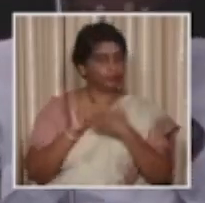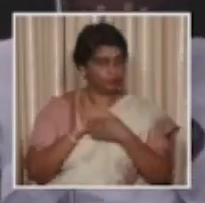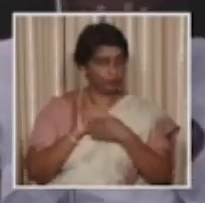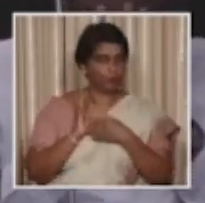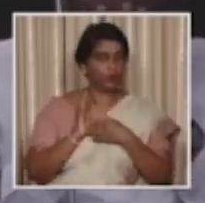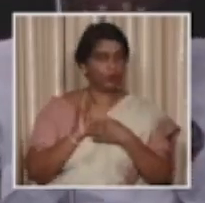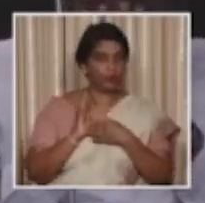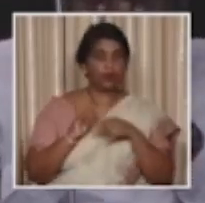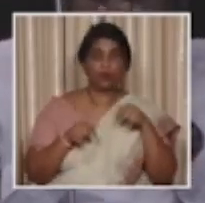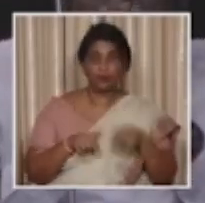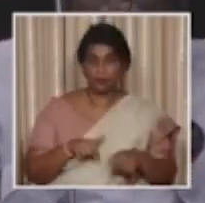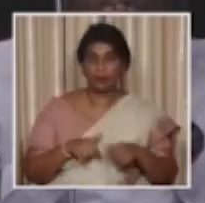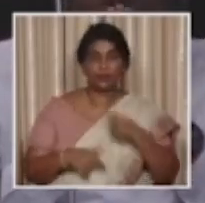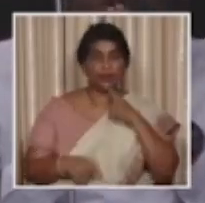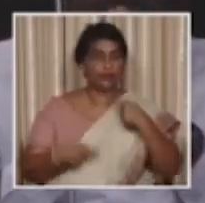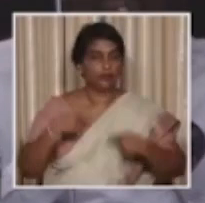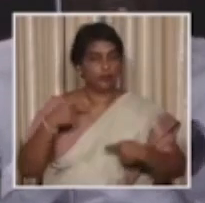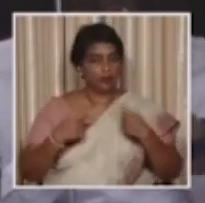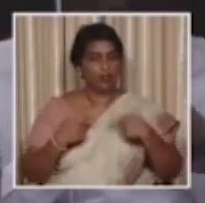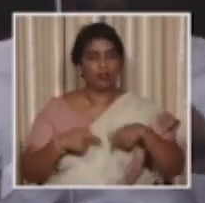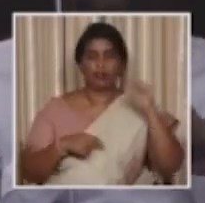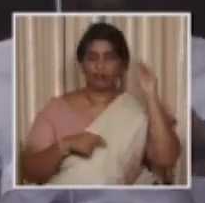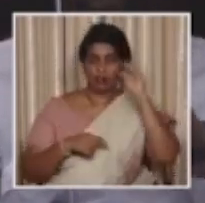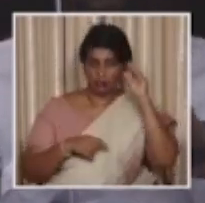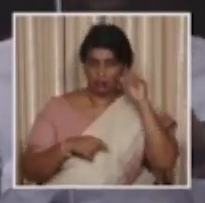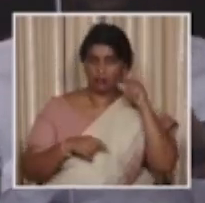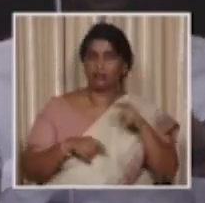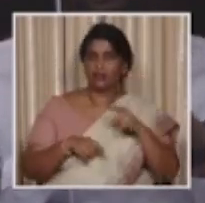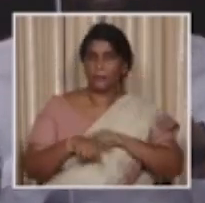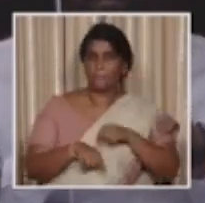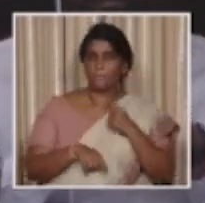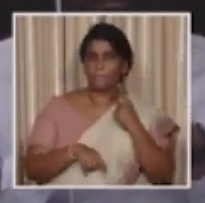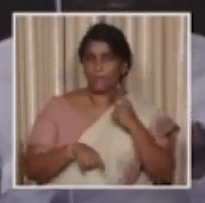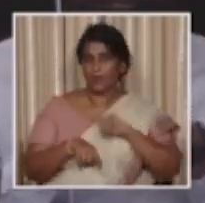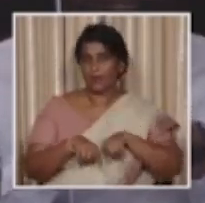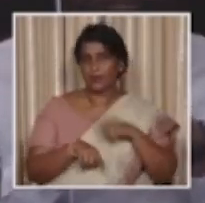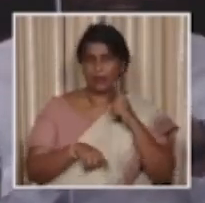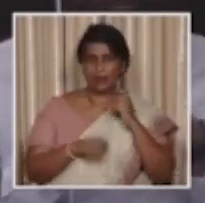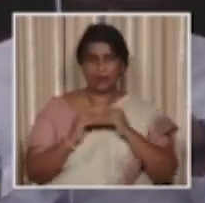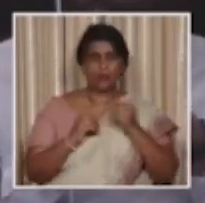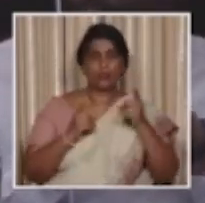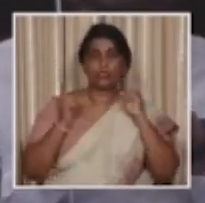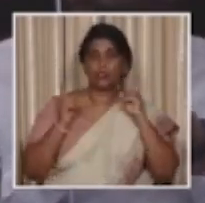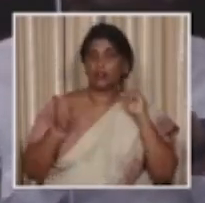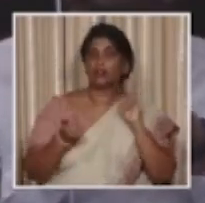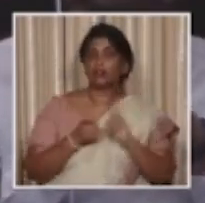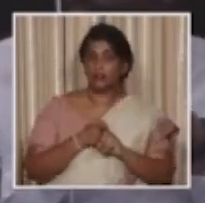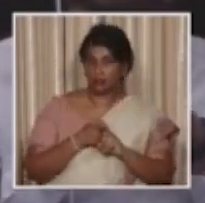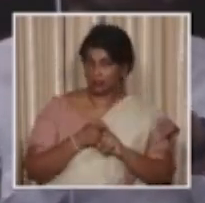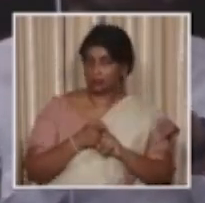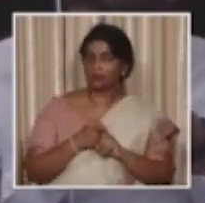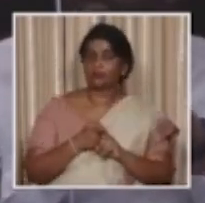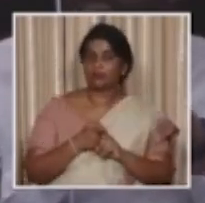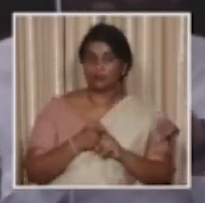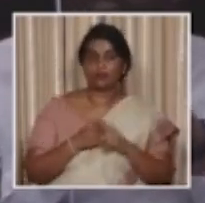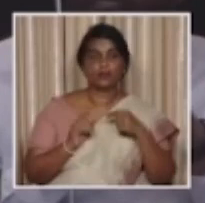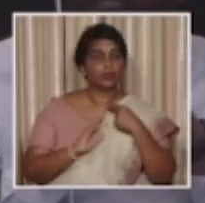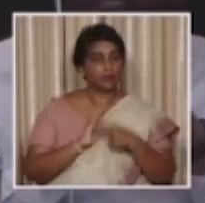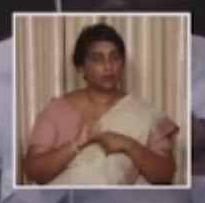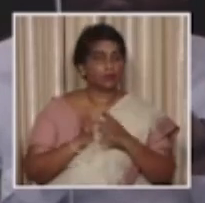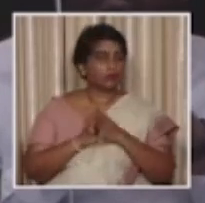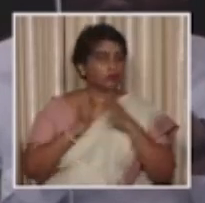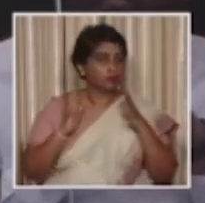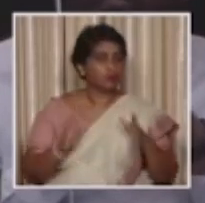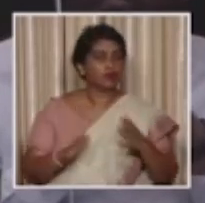කරන්නේ අද මේ විවාදය වුණත් අද හවස තව පැයකින් හමාරකින් තිබෙන ක්‍රීඩා තරගයේ පිළිබඳව වුණත් මේ රටේ